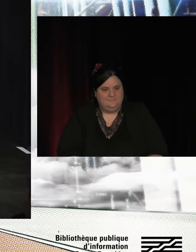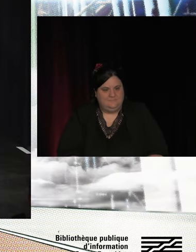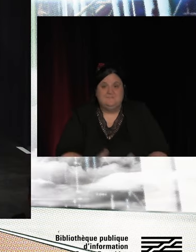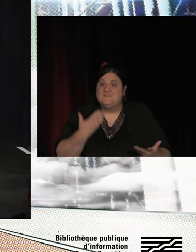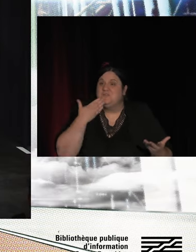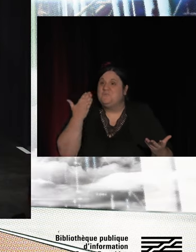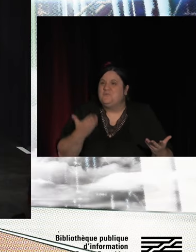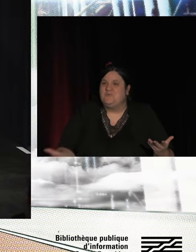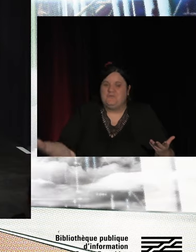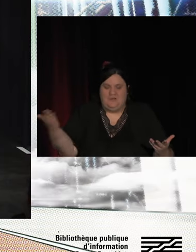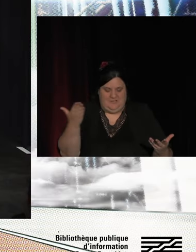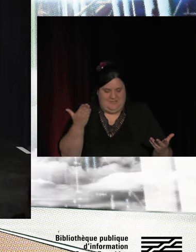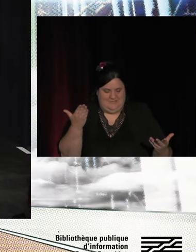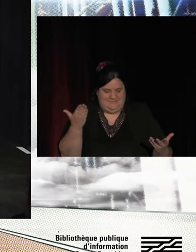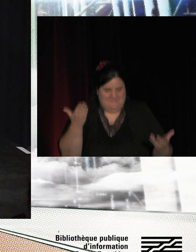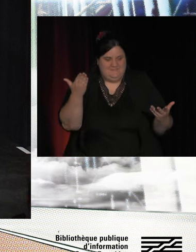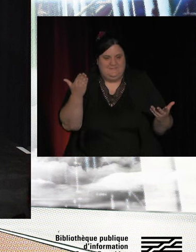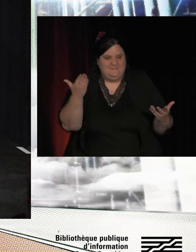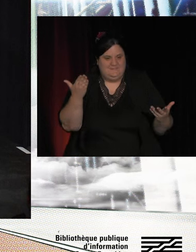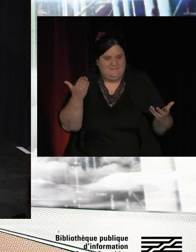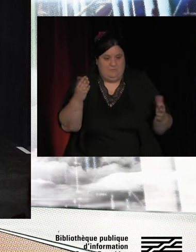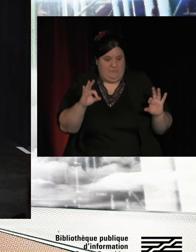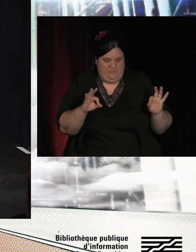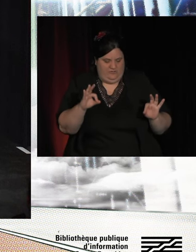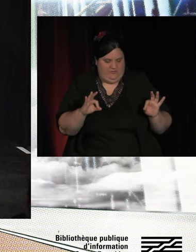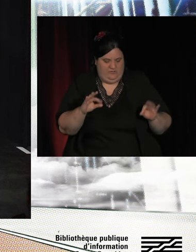Et bonsoir. Ouais.